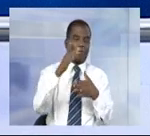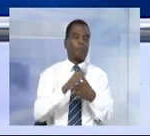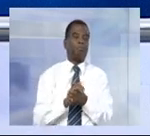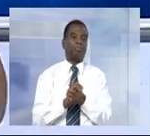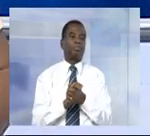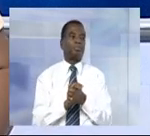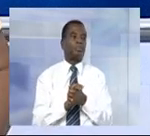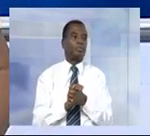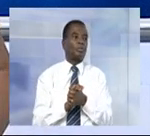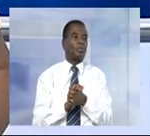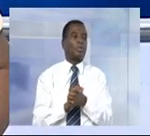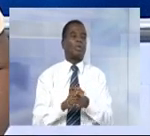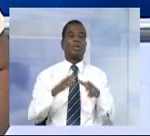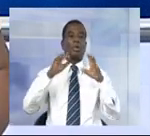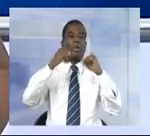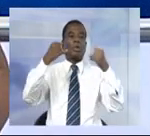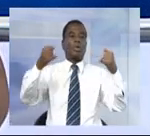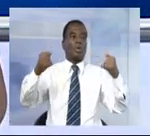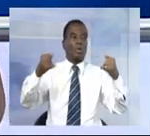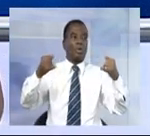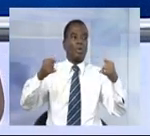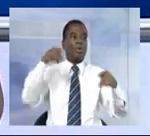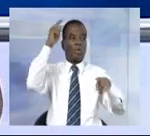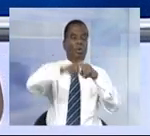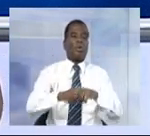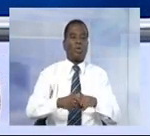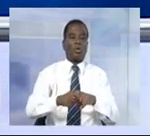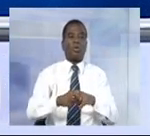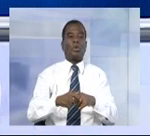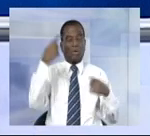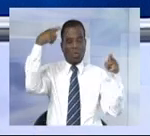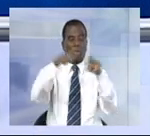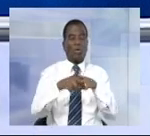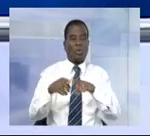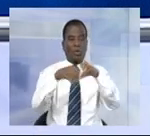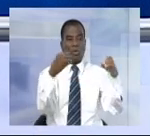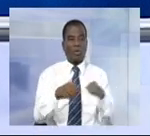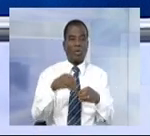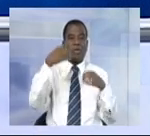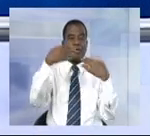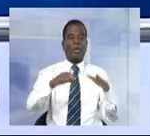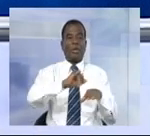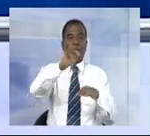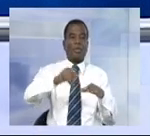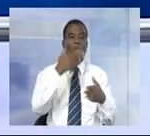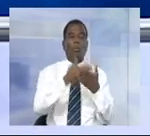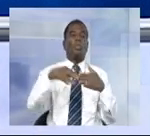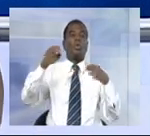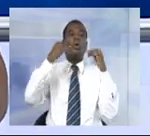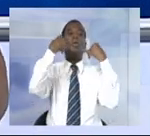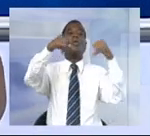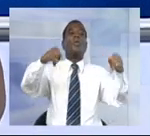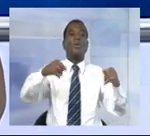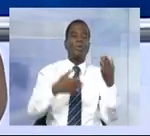éditions. Dans le domaine des médias, l'application de la convention collective, c'est dès fin janvier. Bonne nouvelle annoncée par le ministre